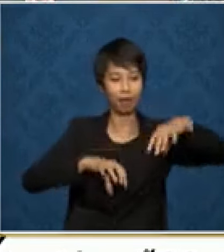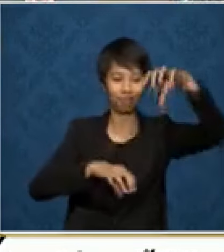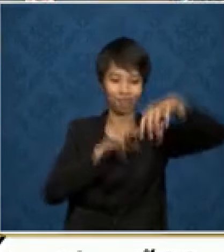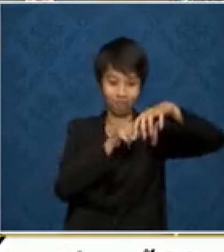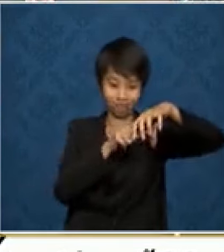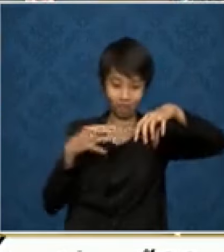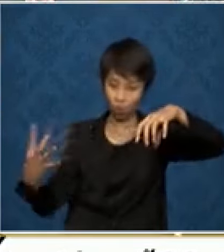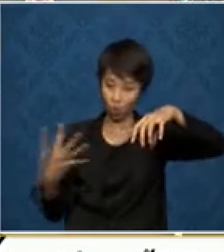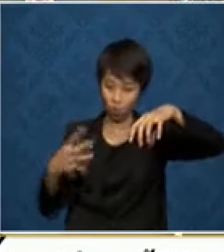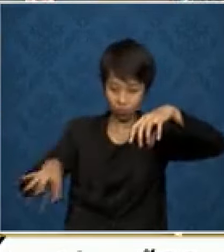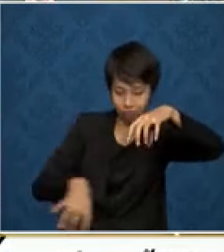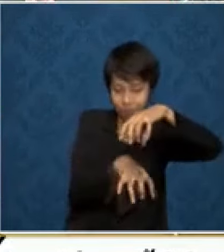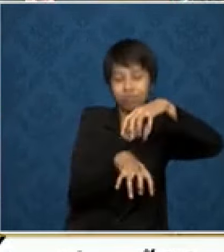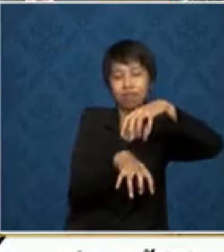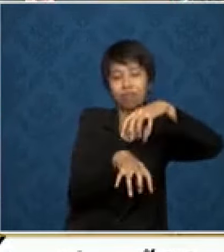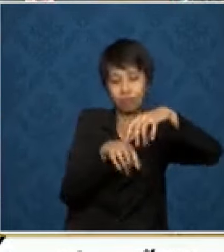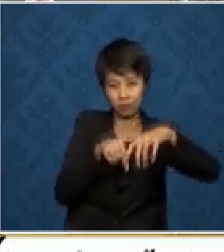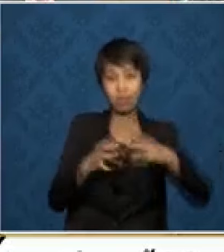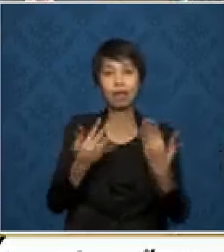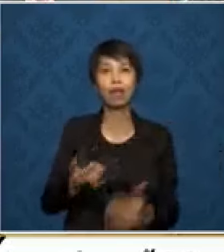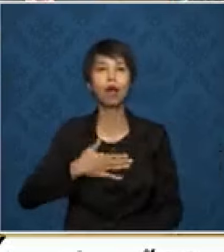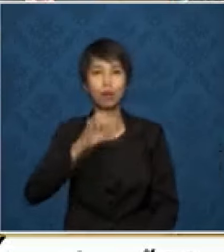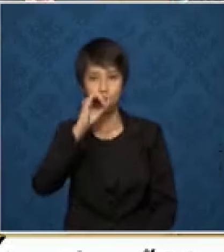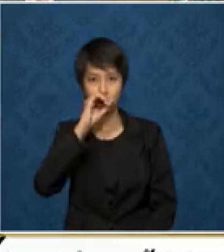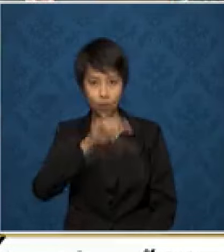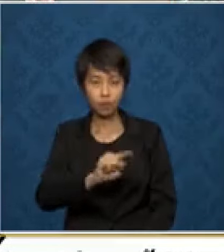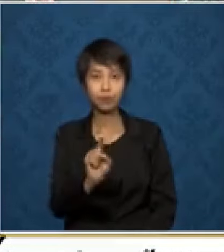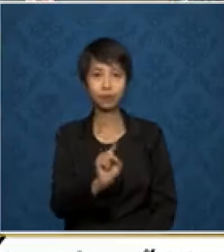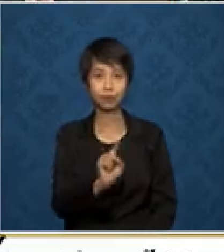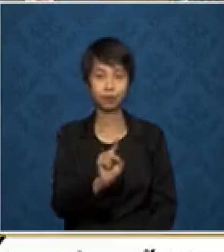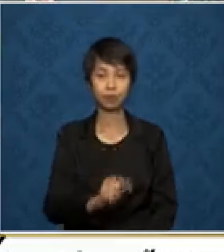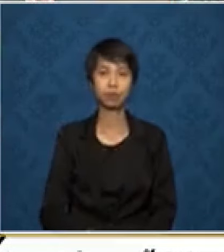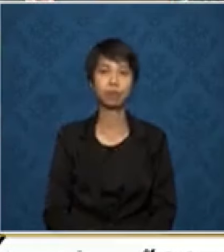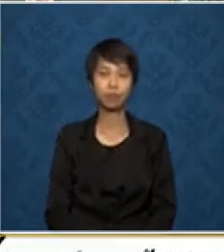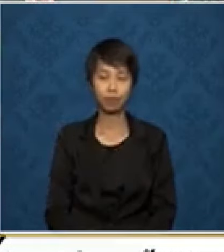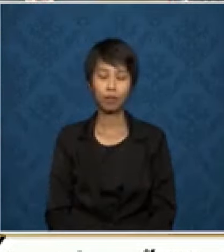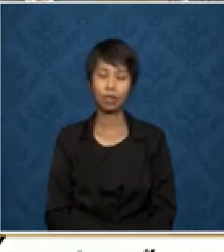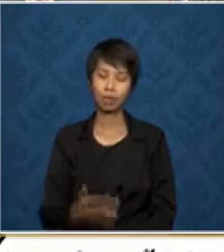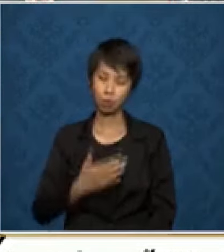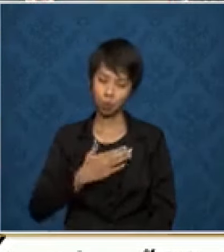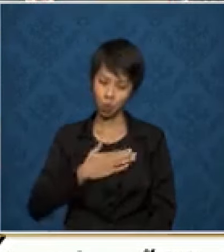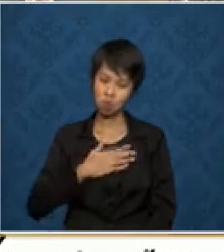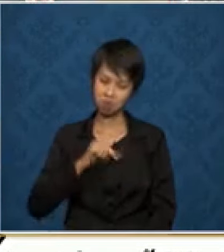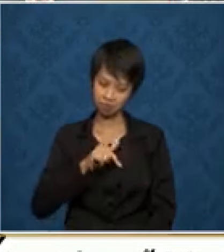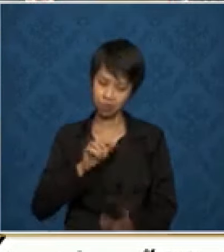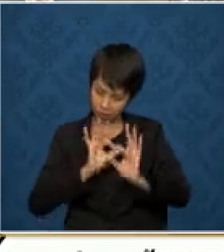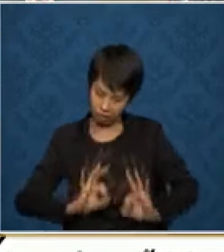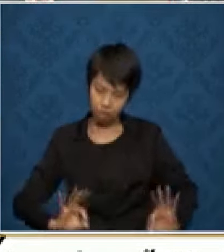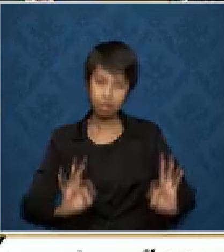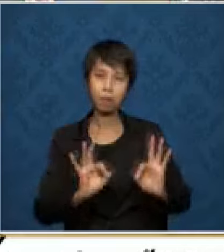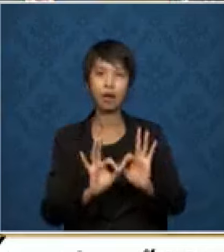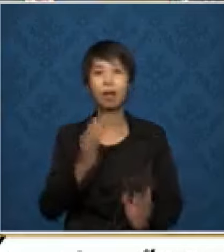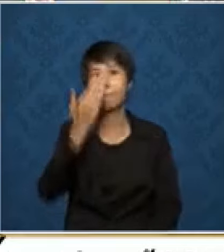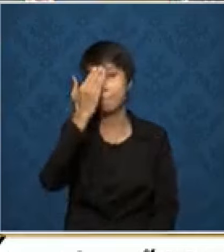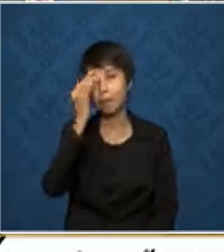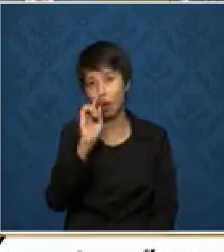เองและที่ผมต้องกราบเรียนไว้ก่อนก็คือว่าผมให้ความสำคัญกับเรื่องนี้เพราะเพราะ